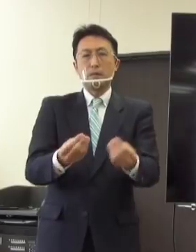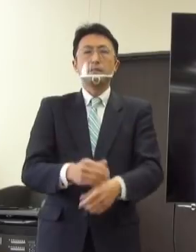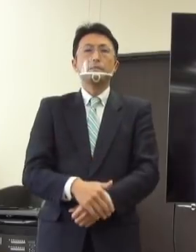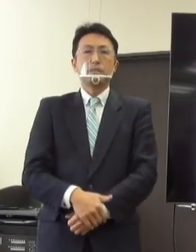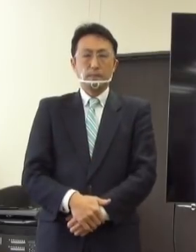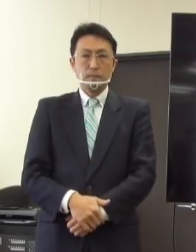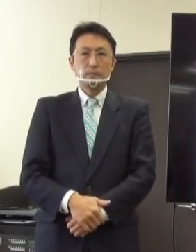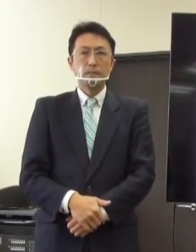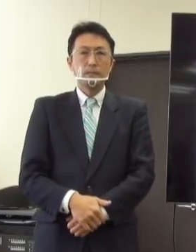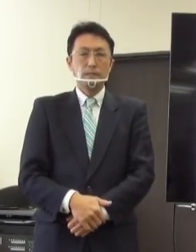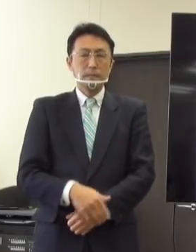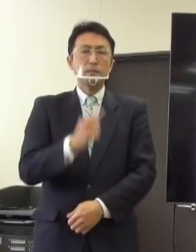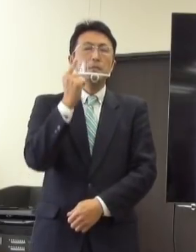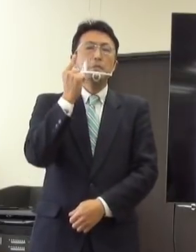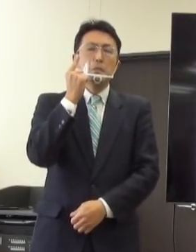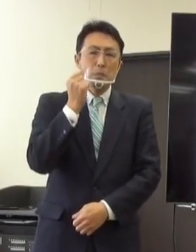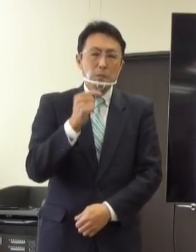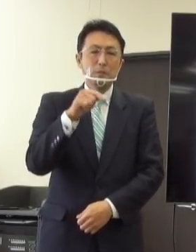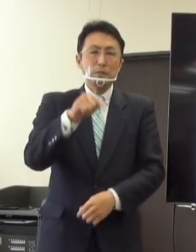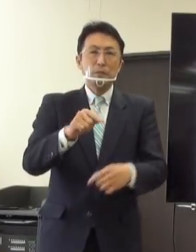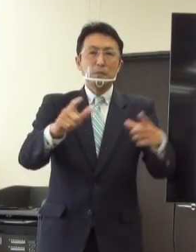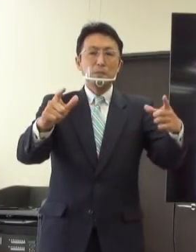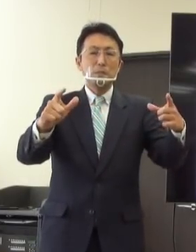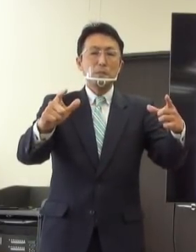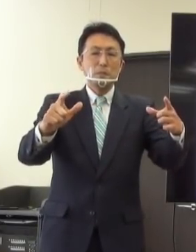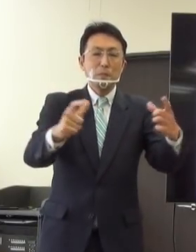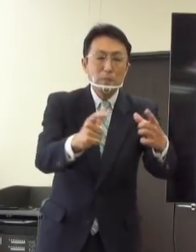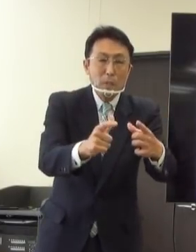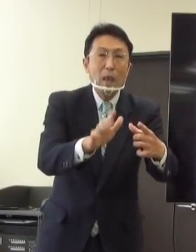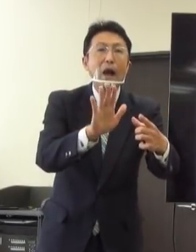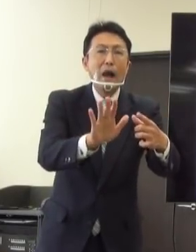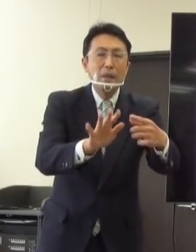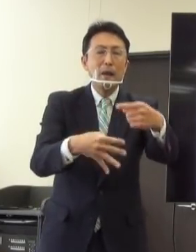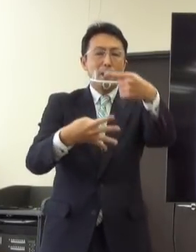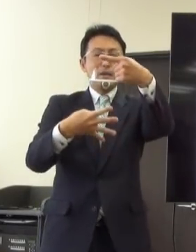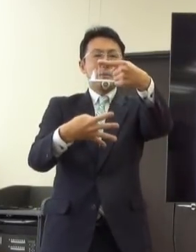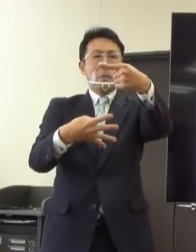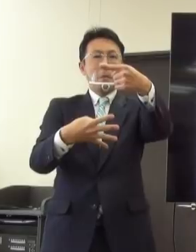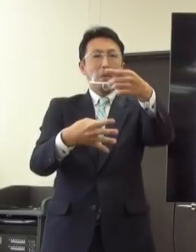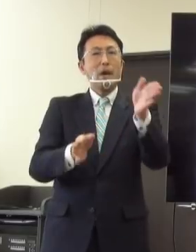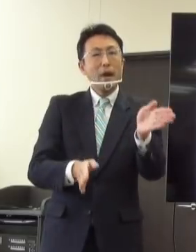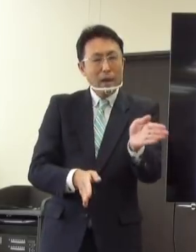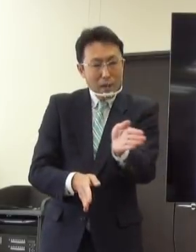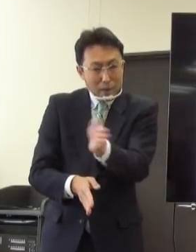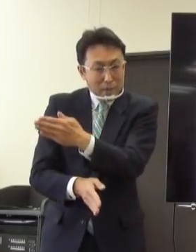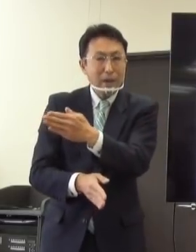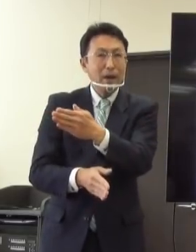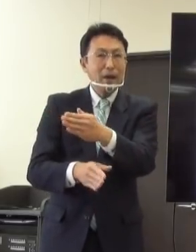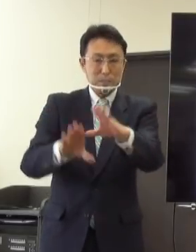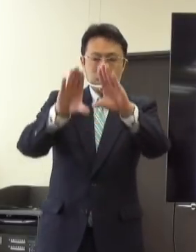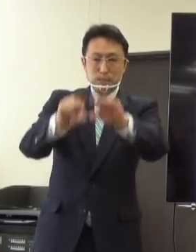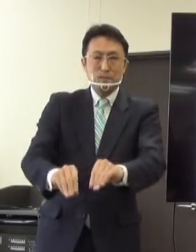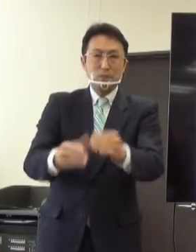このままであればですね、はい、解除できることをなんとかそういうふうにしていきたいとは思います。